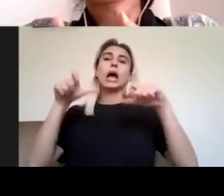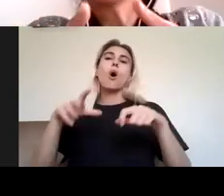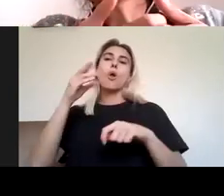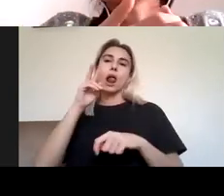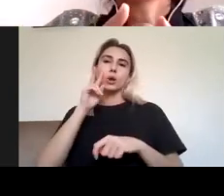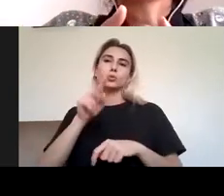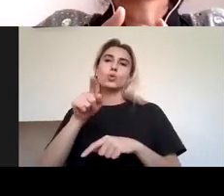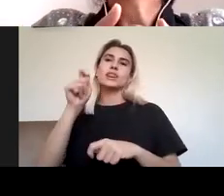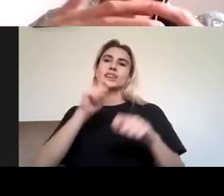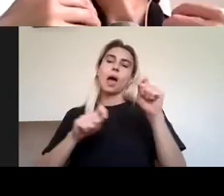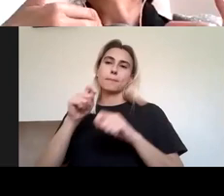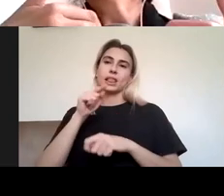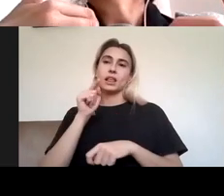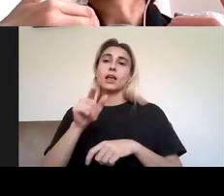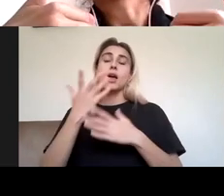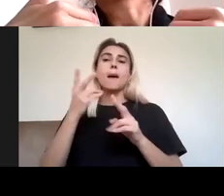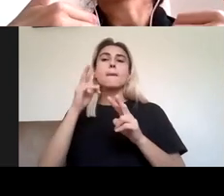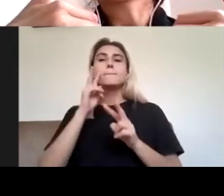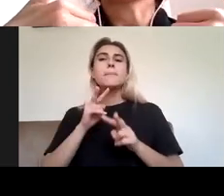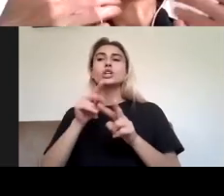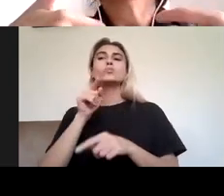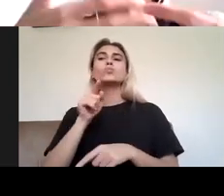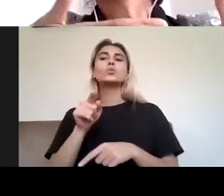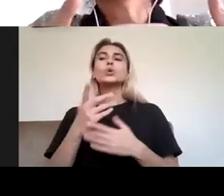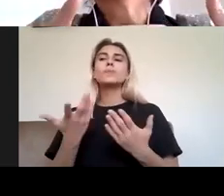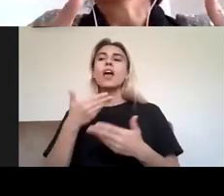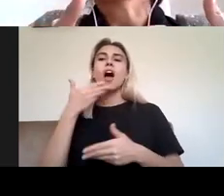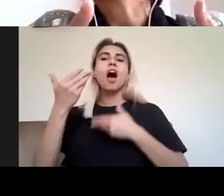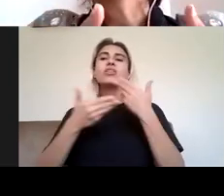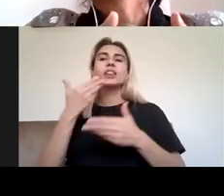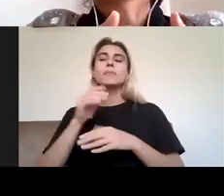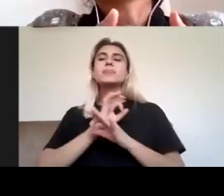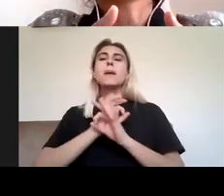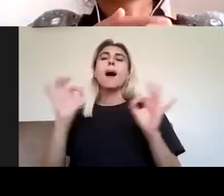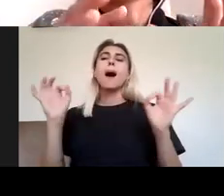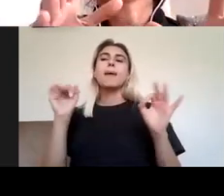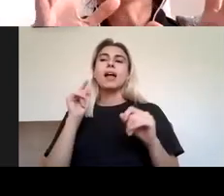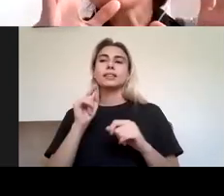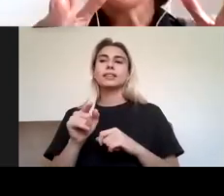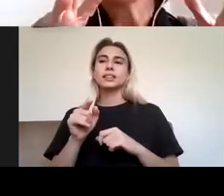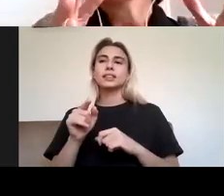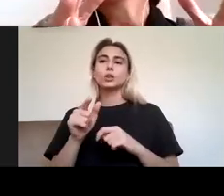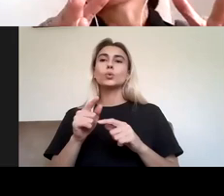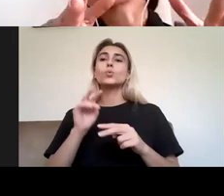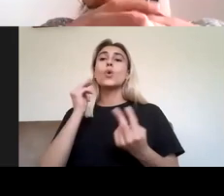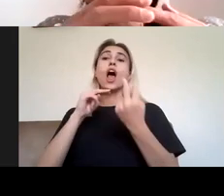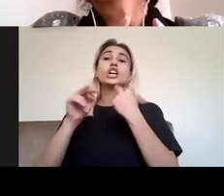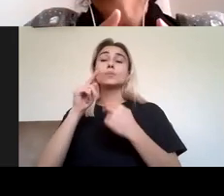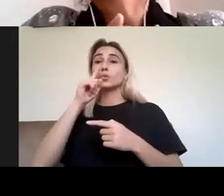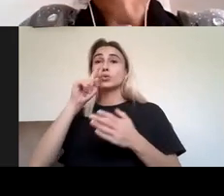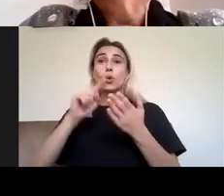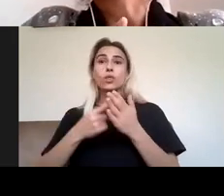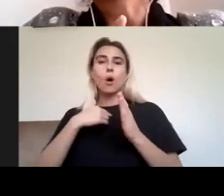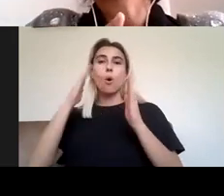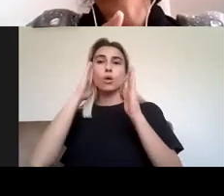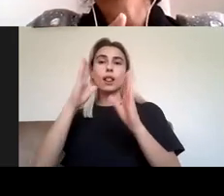bu yapıyı biz. Tabii bu bakış şöyle bir bakış yani anlattığım şeyler tamamen ulaşım noktasında odaklandığım